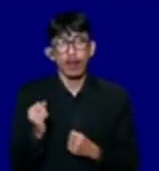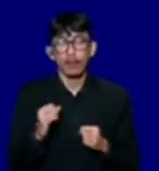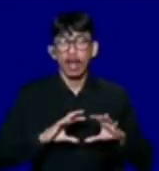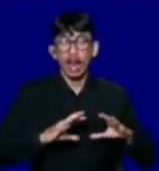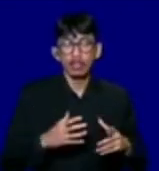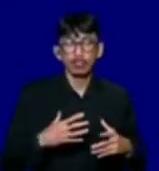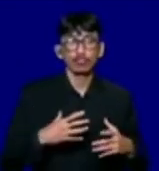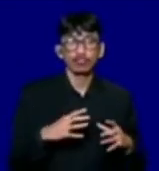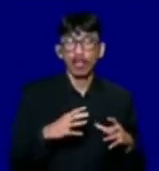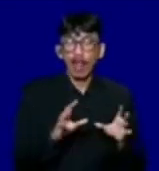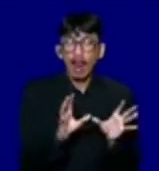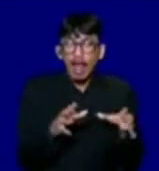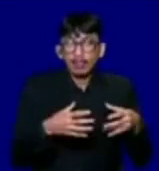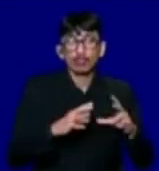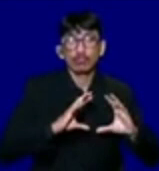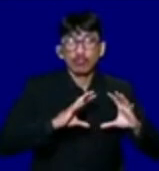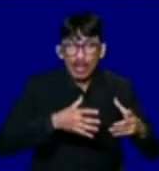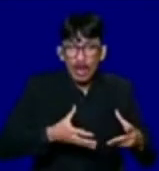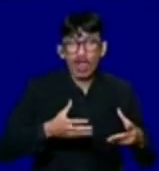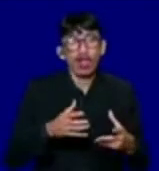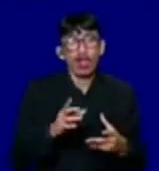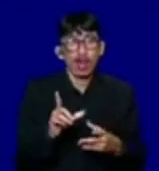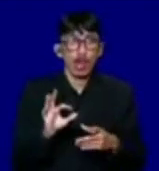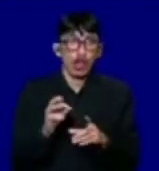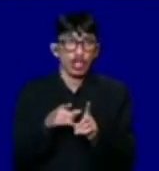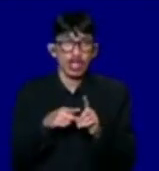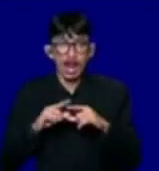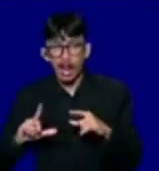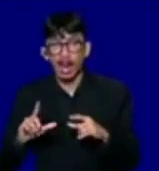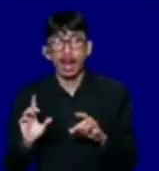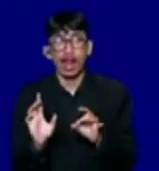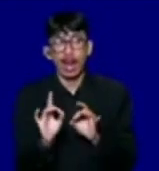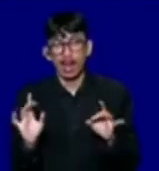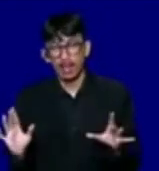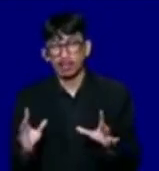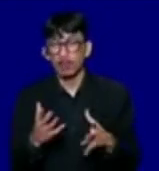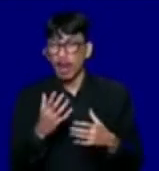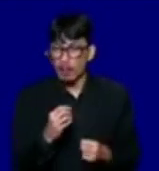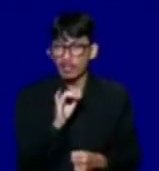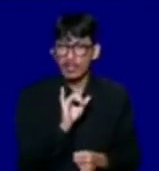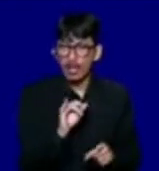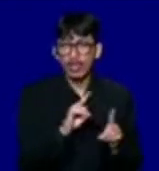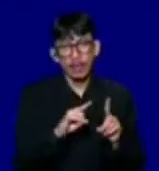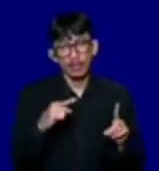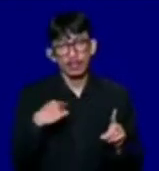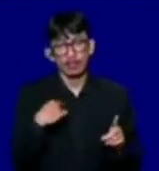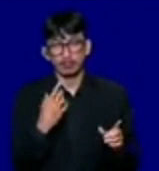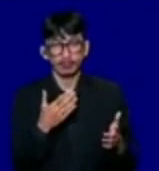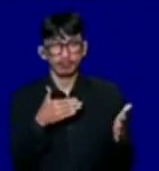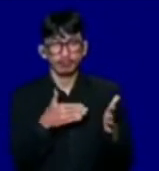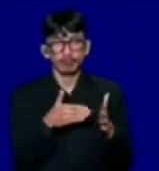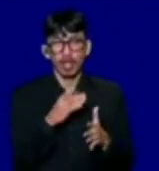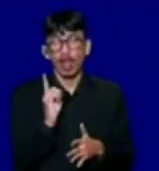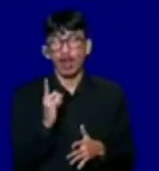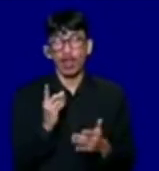profesional kompeten harmonis loyal adaptif dan kolaboratif tetapi Bapak Ibu kita sekarang masih menghadapi ada